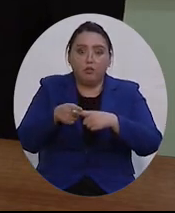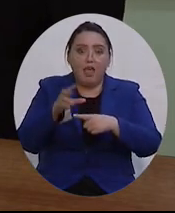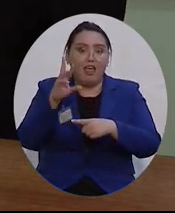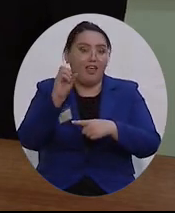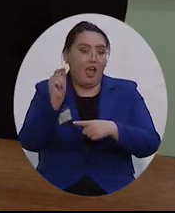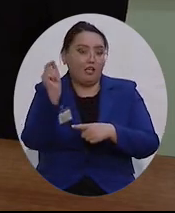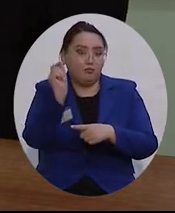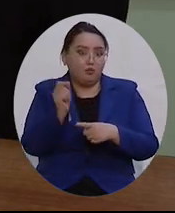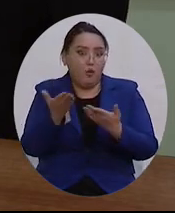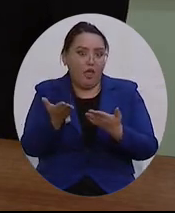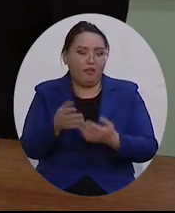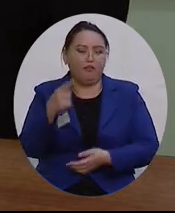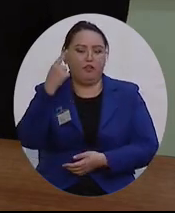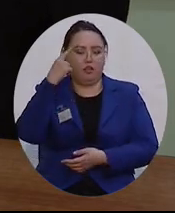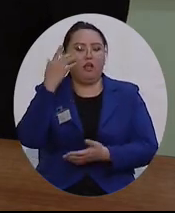байна.